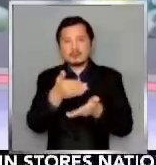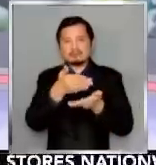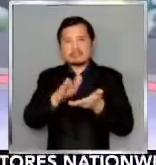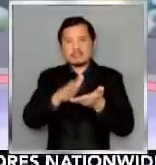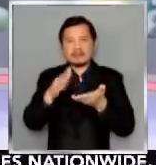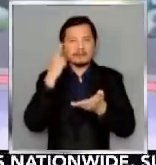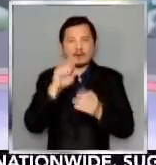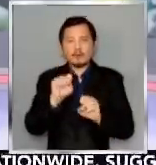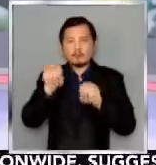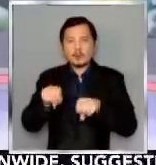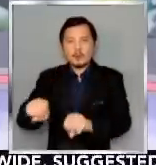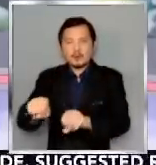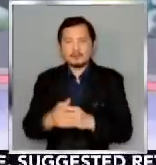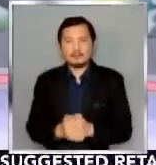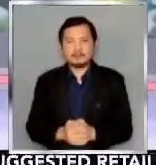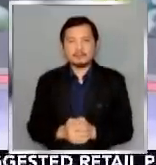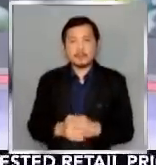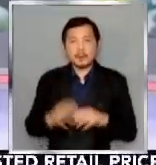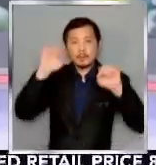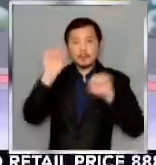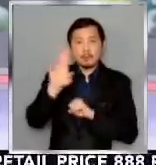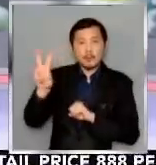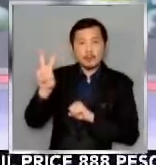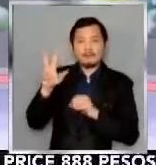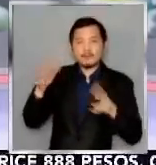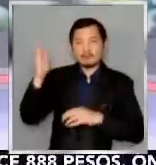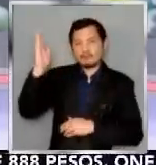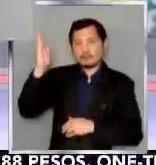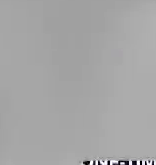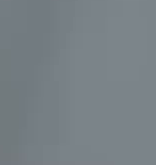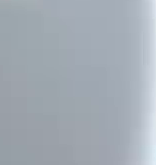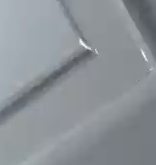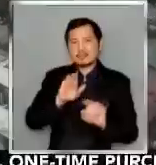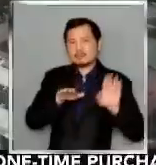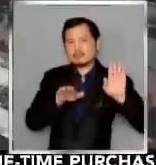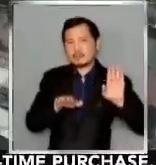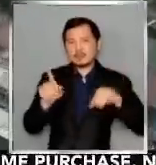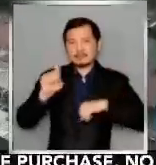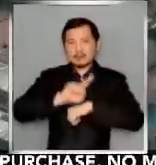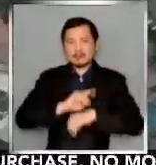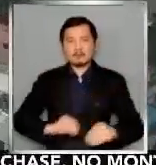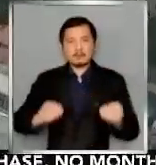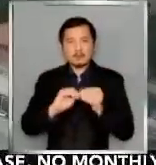din ito ni Pangulong Bongbong Marcos sa kanyang inaugurasyon. Nakatutok si Mark Salazar.